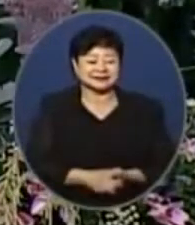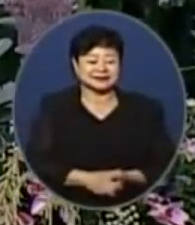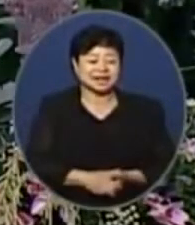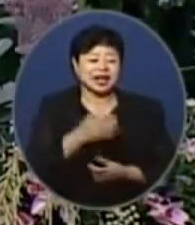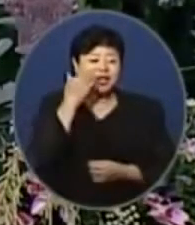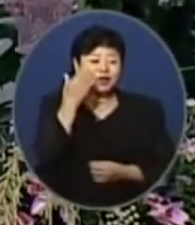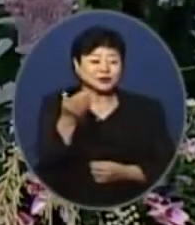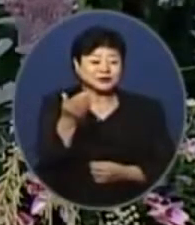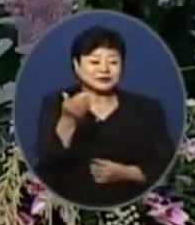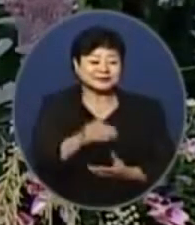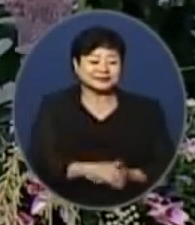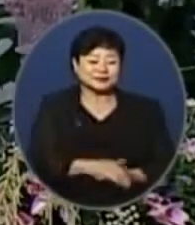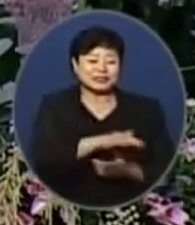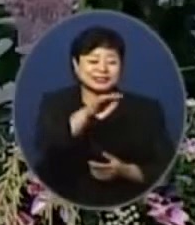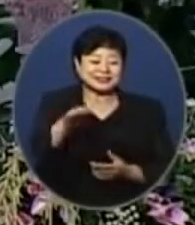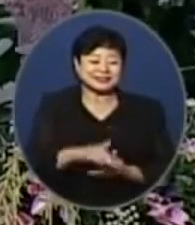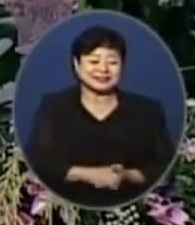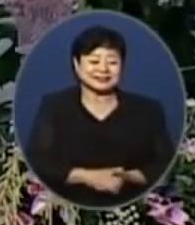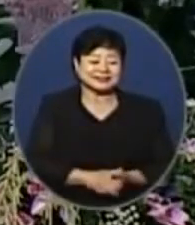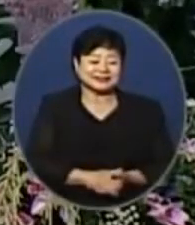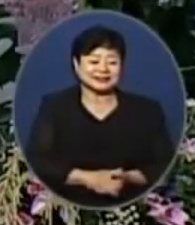여러분, 우리가